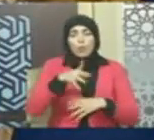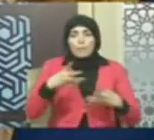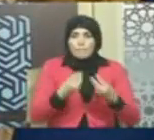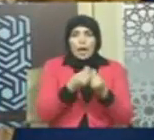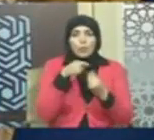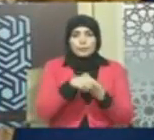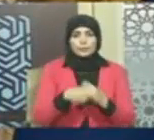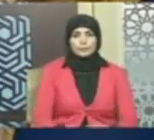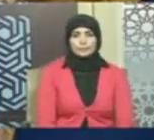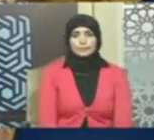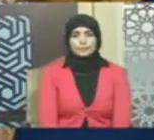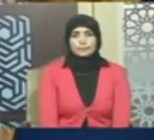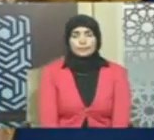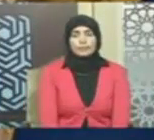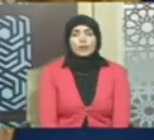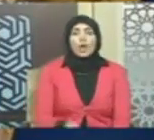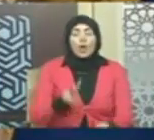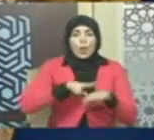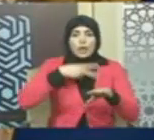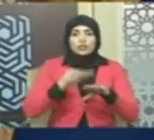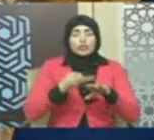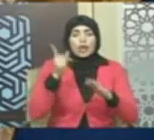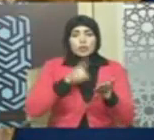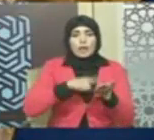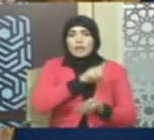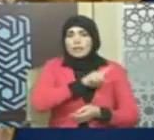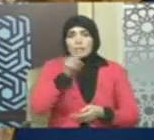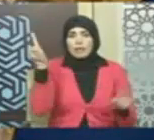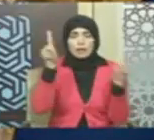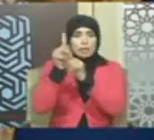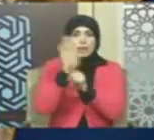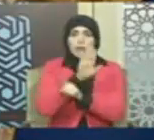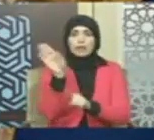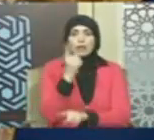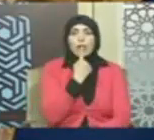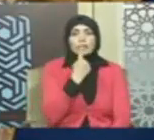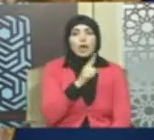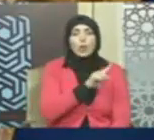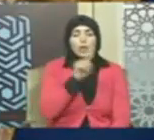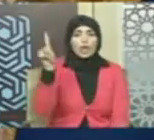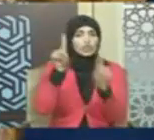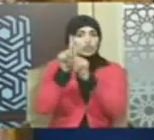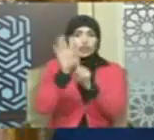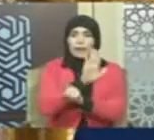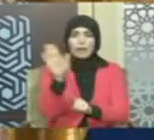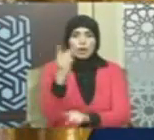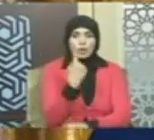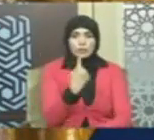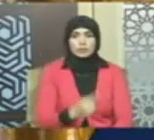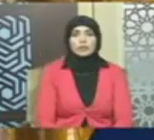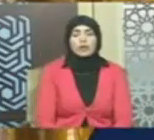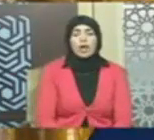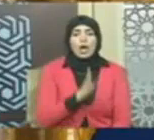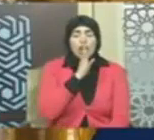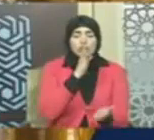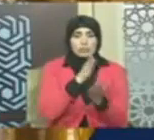معهم. وأشهد أن لا إله إلا الله وحده لا شريك له،